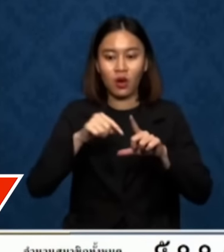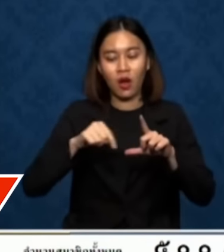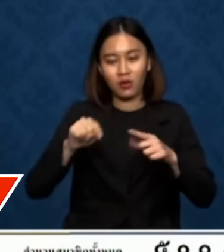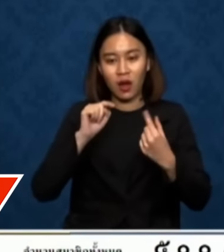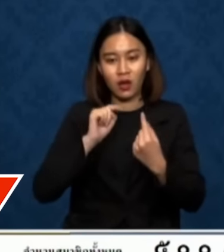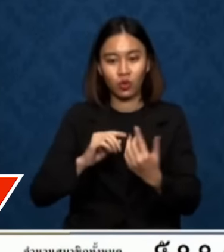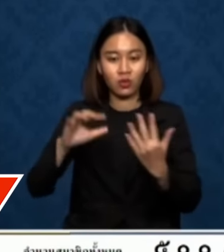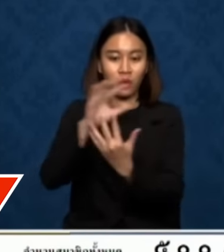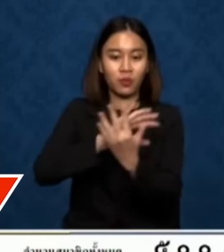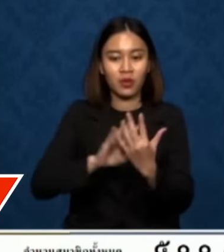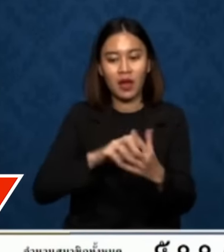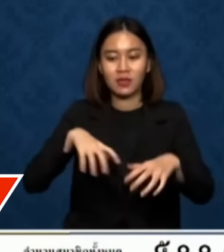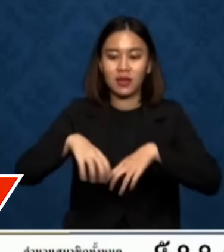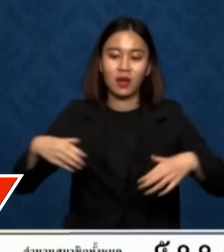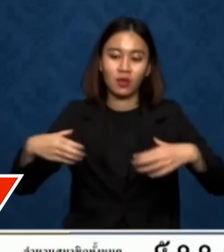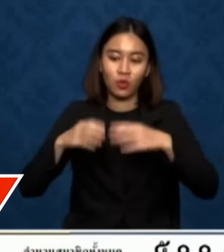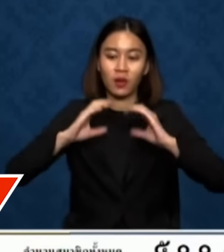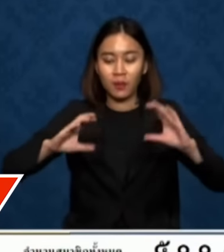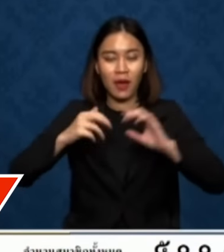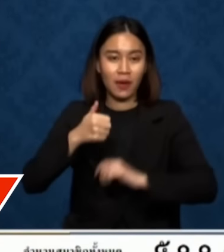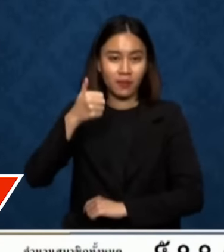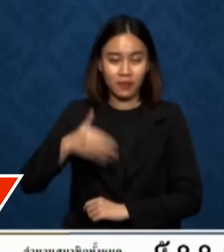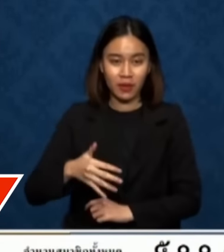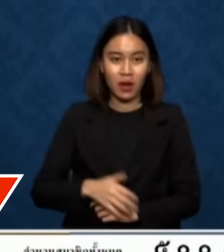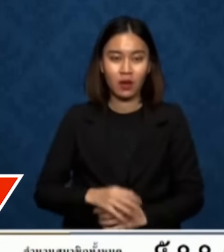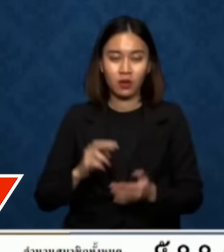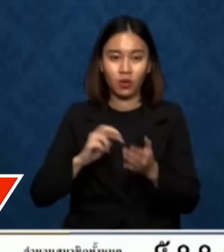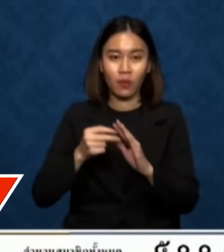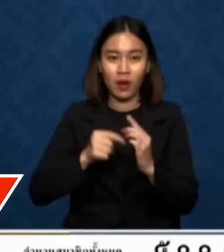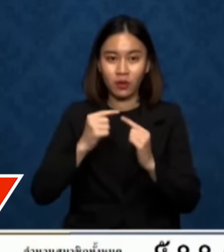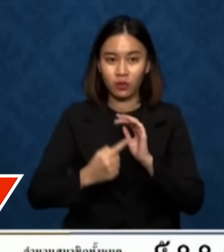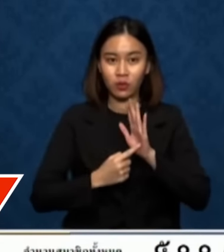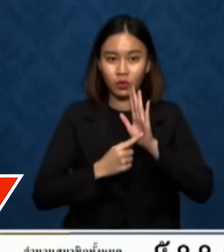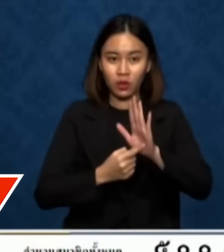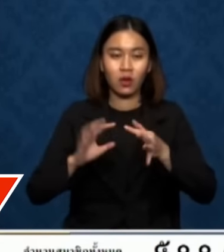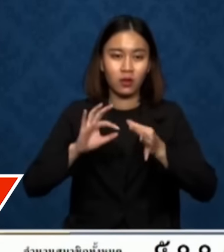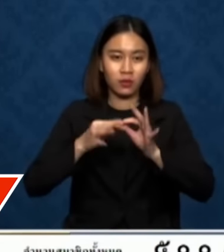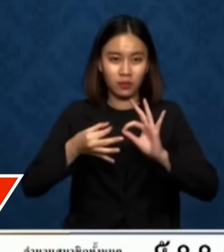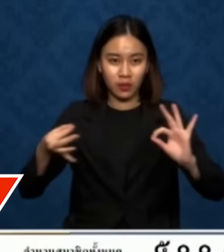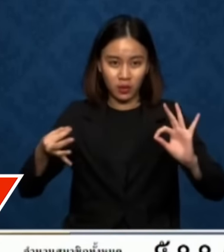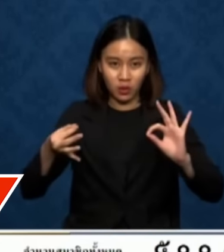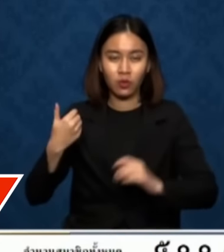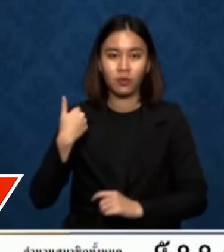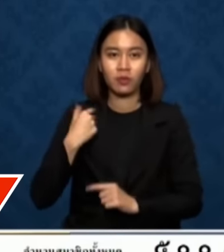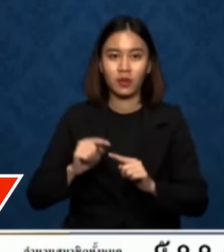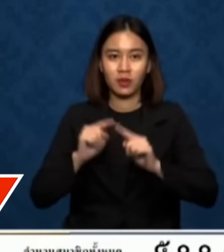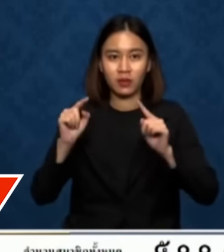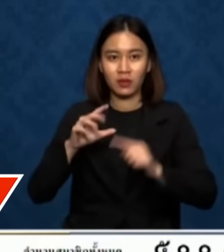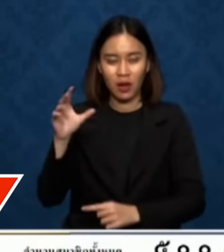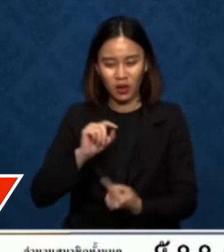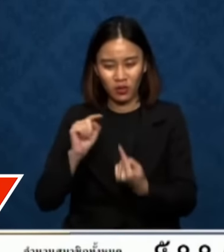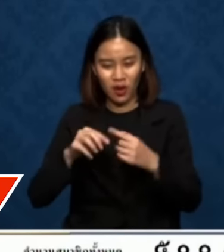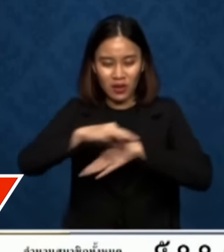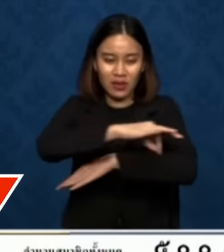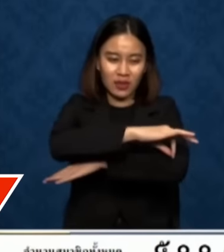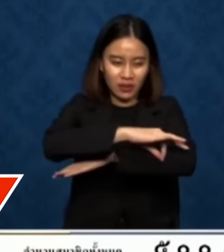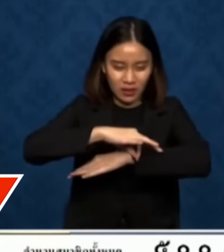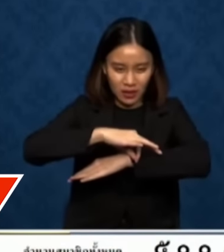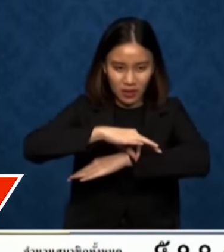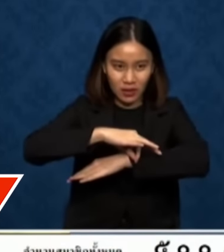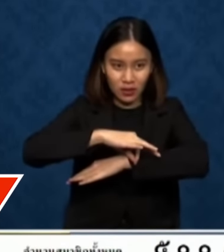จัดตั้งรัฐบาลไม่ได้เป็นการยกตัวอย่างประโยคค่ะท่านประธานแต่เขาก็มีการขีดหรือที่เรียกว่า